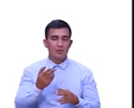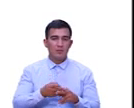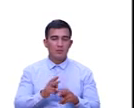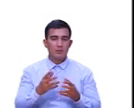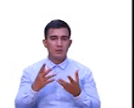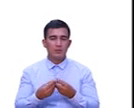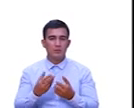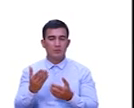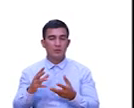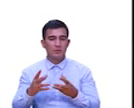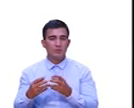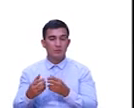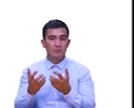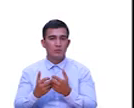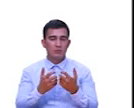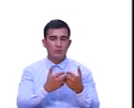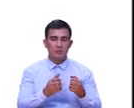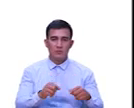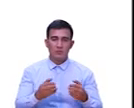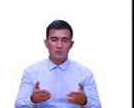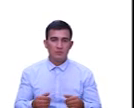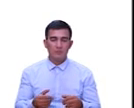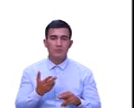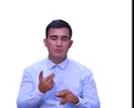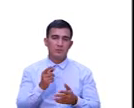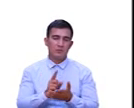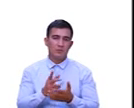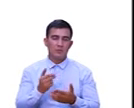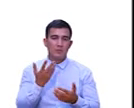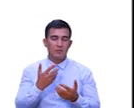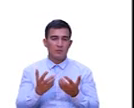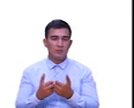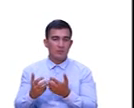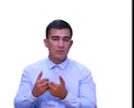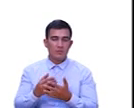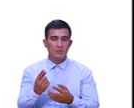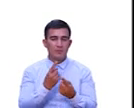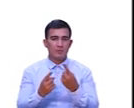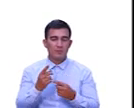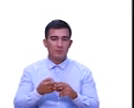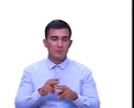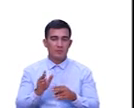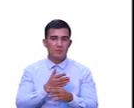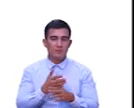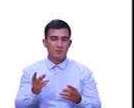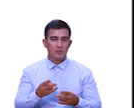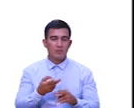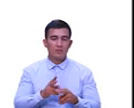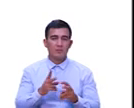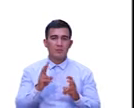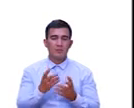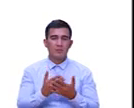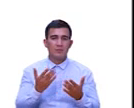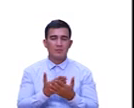bor, hisoblasak bo'ladi. Albatta, yechishdan oldin birliklarni keltirib chiqaramiz. Har bir